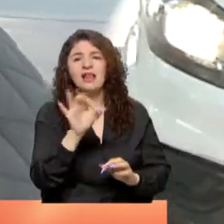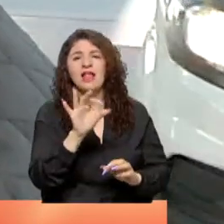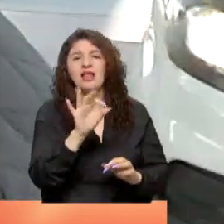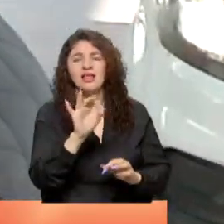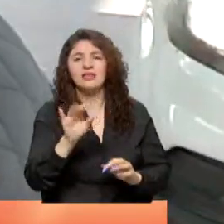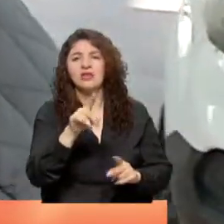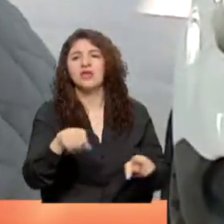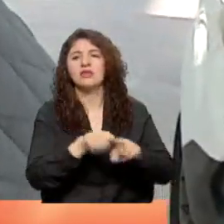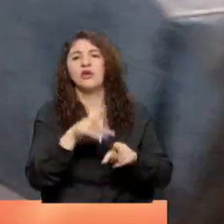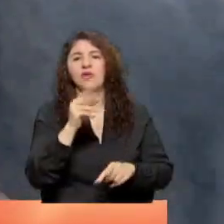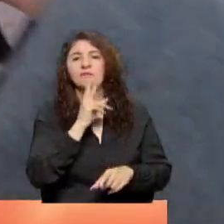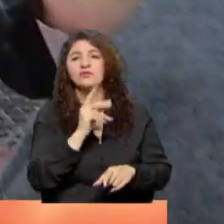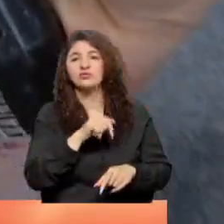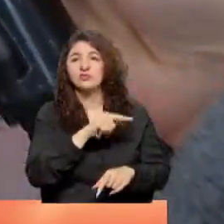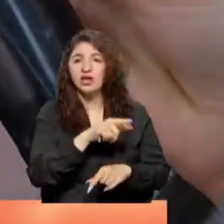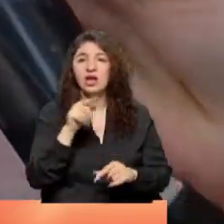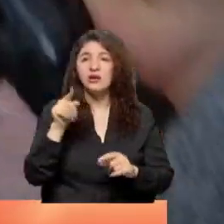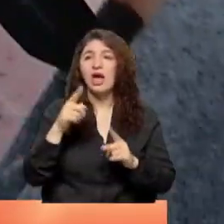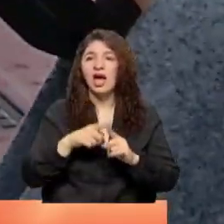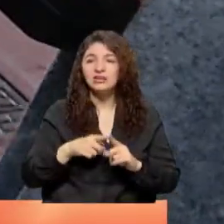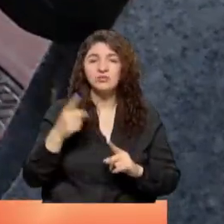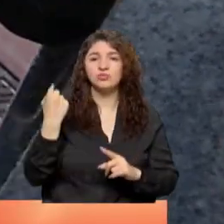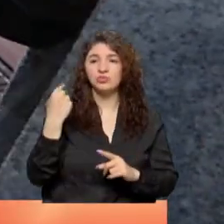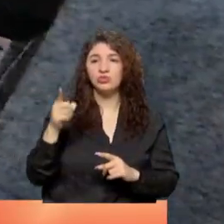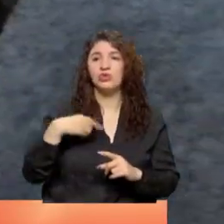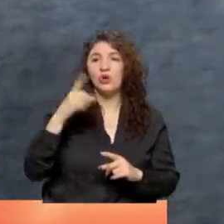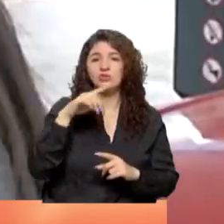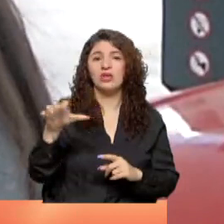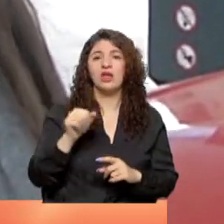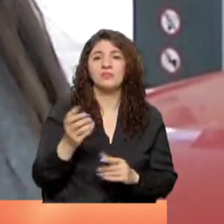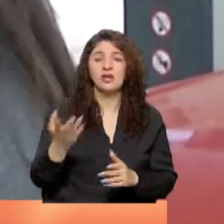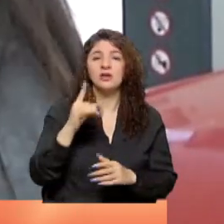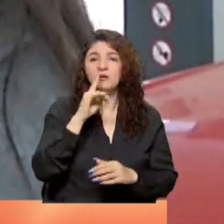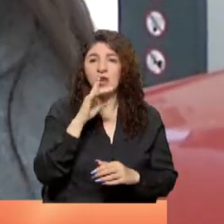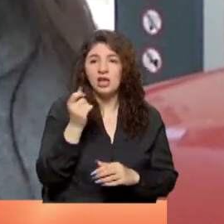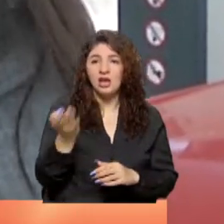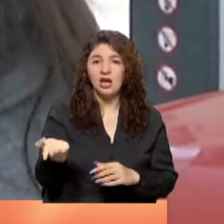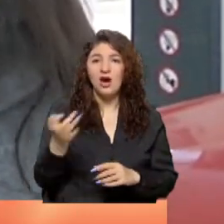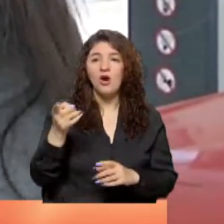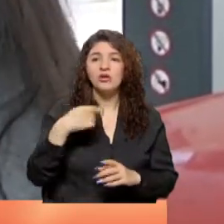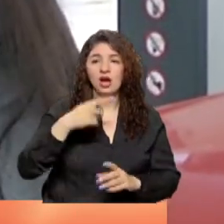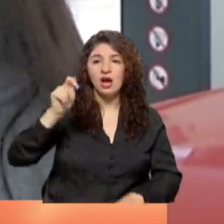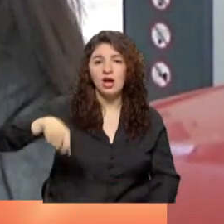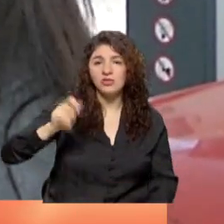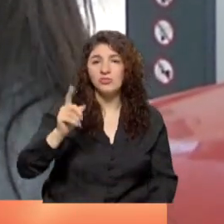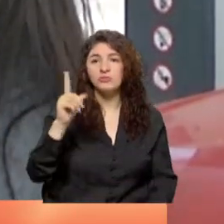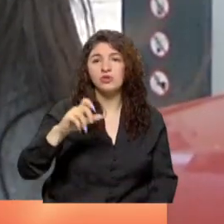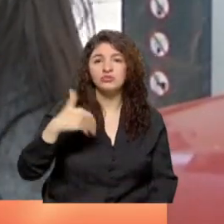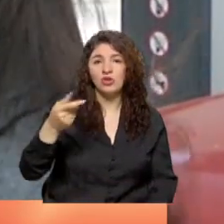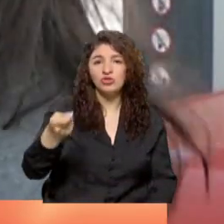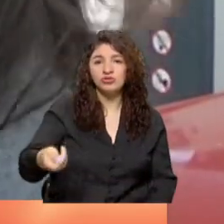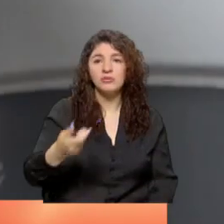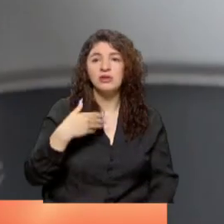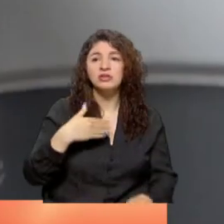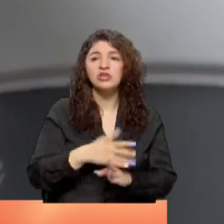TL ler onlara denk geliyor şu anda hesap kesim tarihimiz dündü O yüzden aldık Yani 150 TL onda karttan çekeceğiz Bir ay sonra